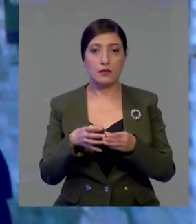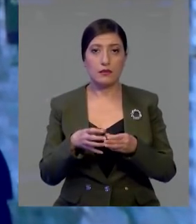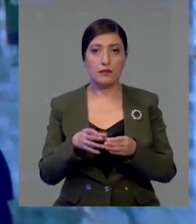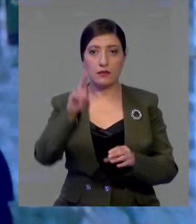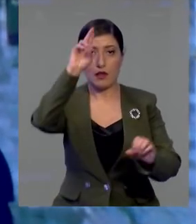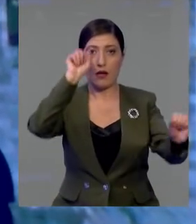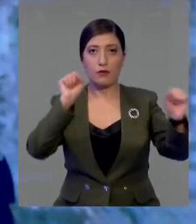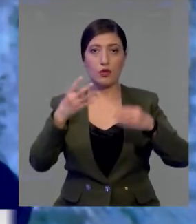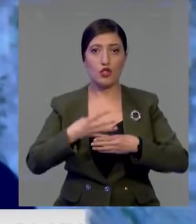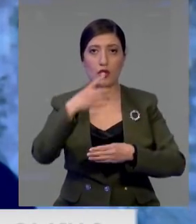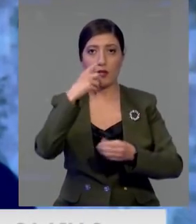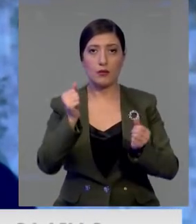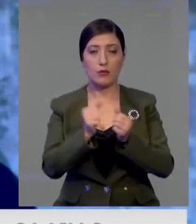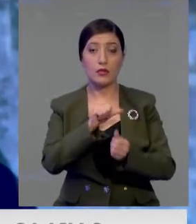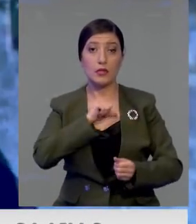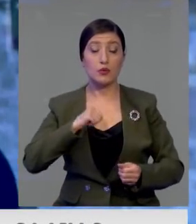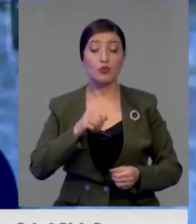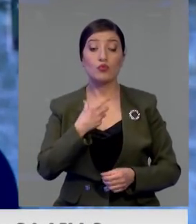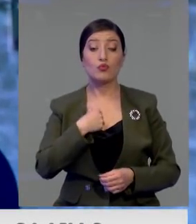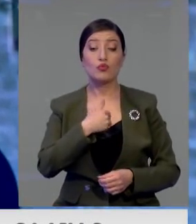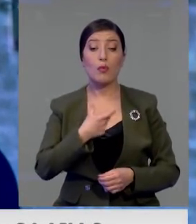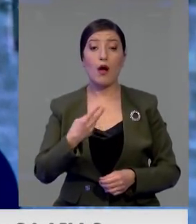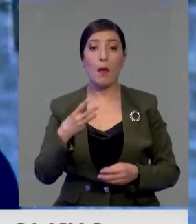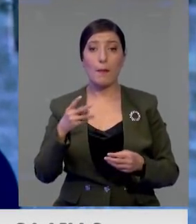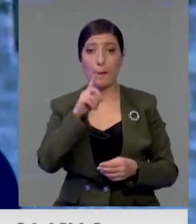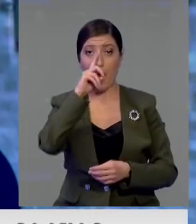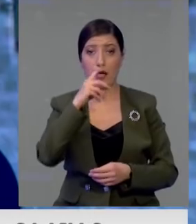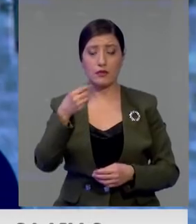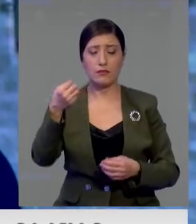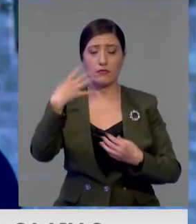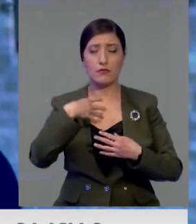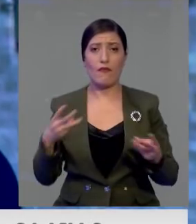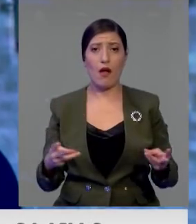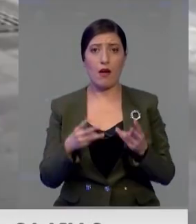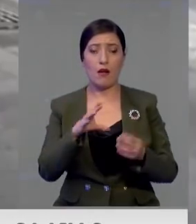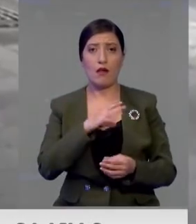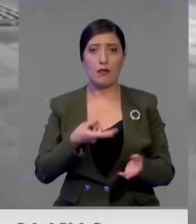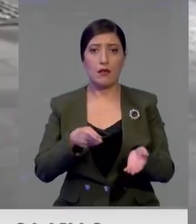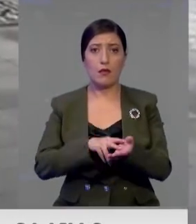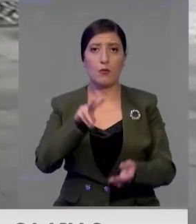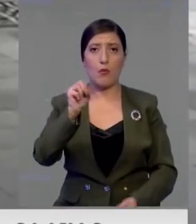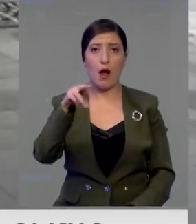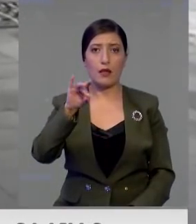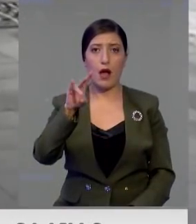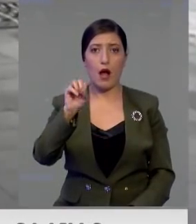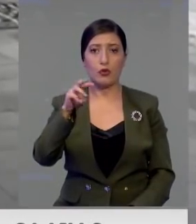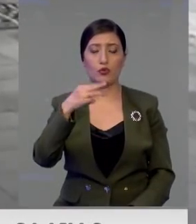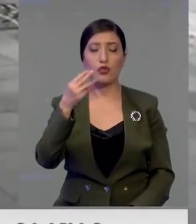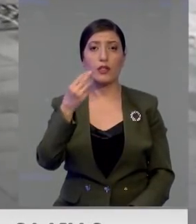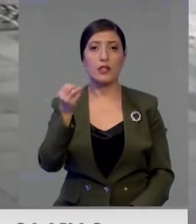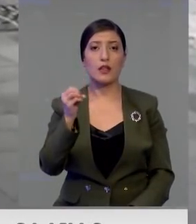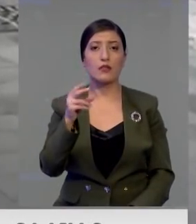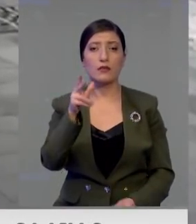Կառավարության դիմաց այսօր ինքնահրկիզման փորձ է եղել, բենզինով փորձել է ինքնահրկիզվել քաղաքացի Մայրանուշ Երանոսյանը։ Արդեն 8 ամիս է նրա